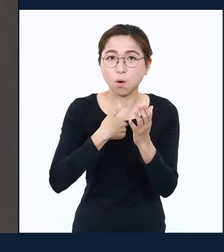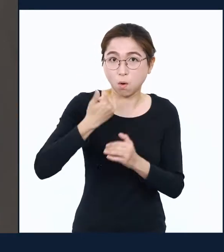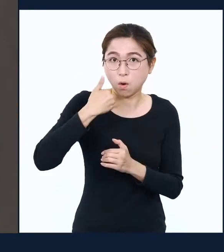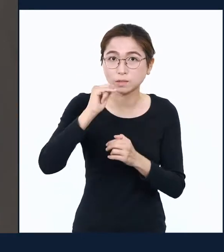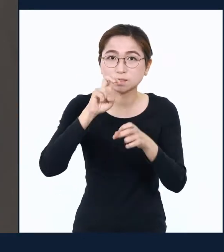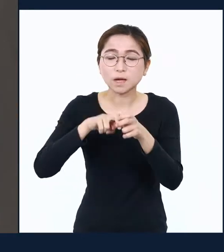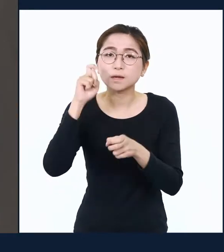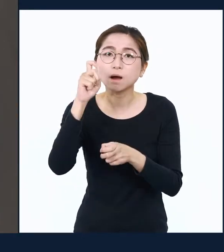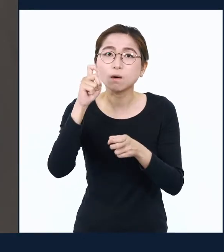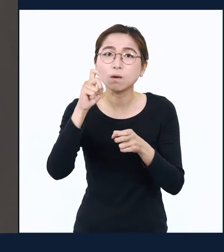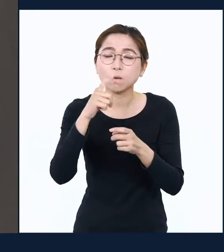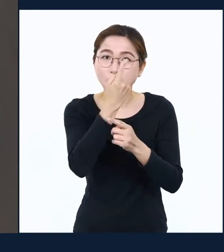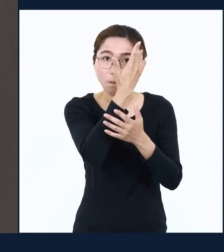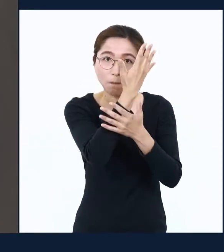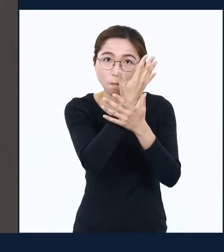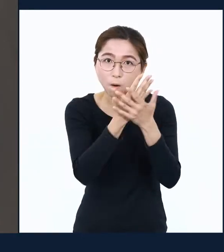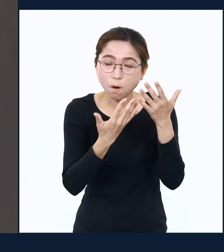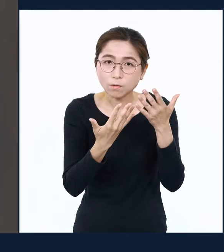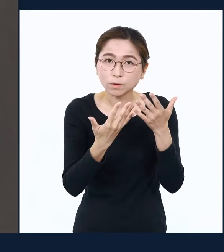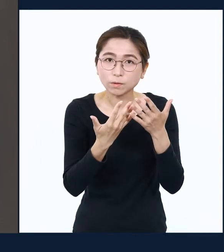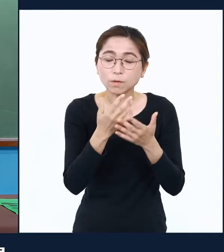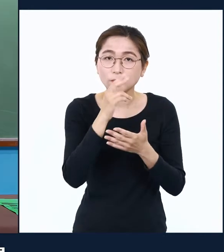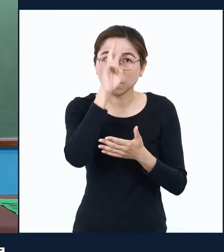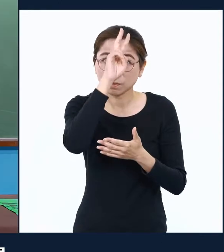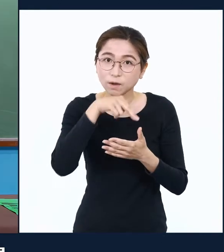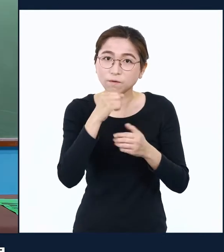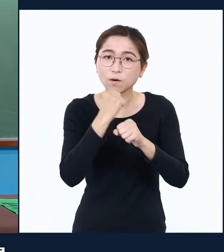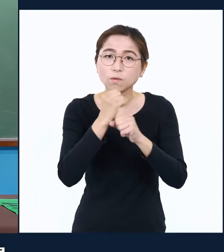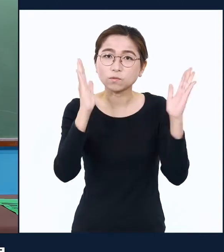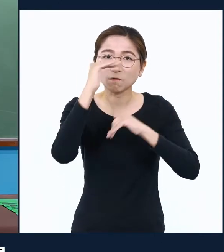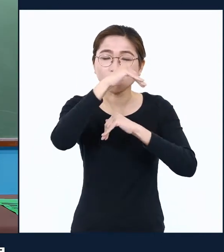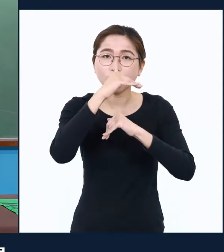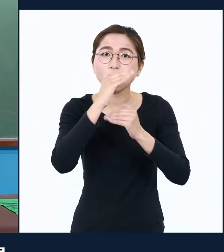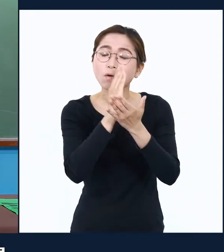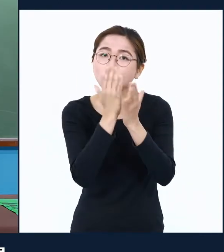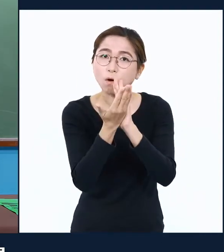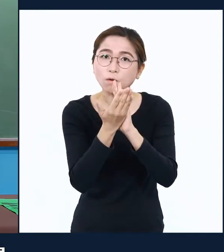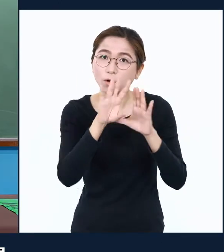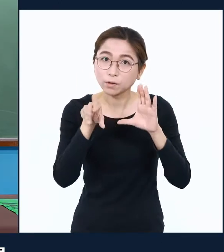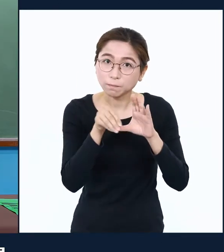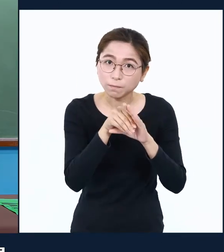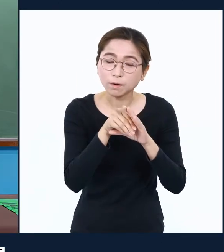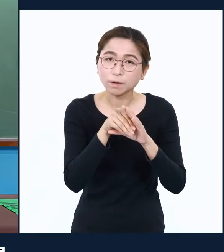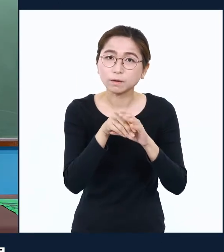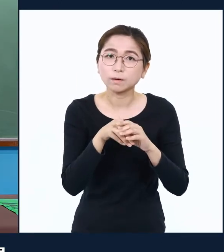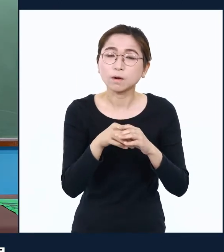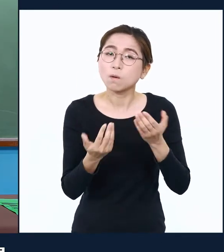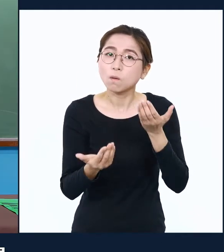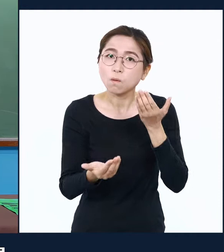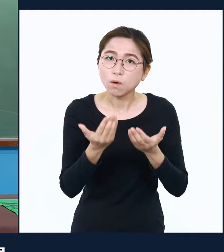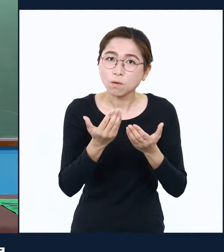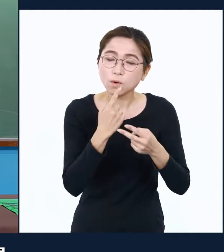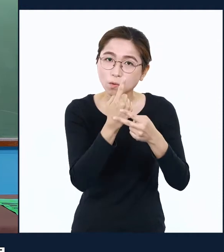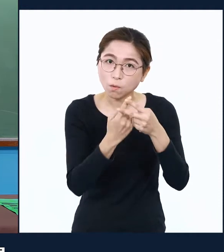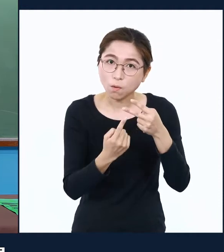去西九的網頁那裡呢，看回工作坊所需要的材料啦或